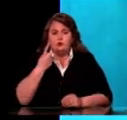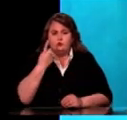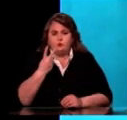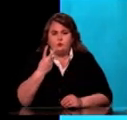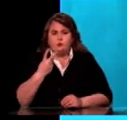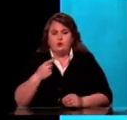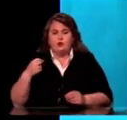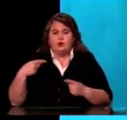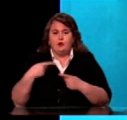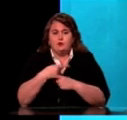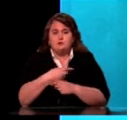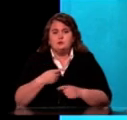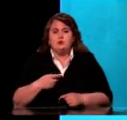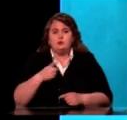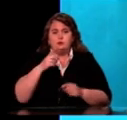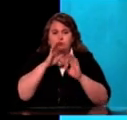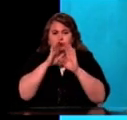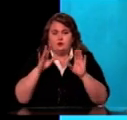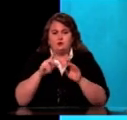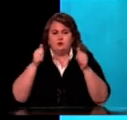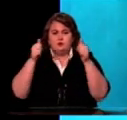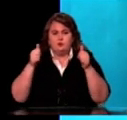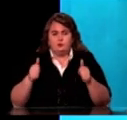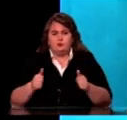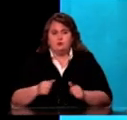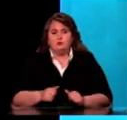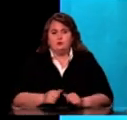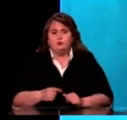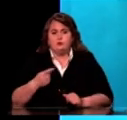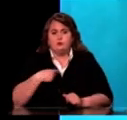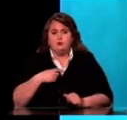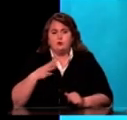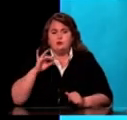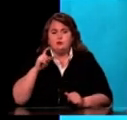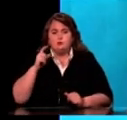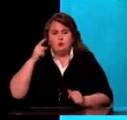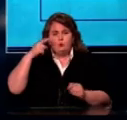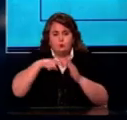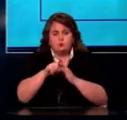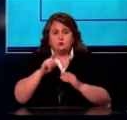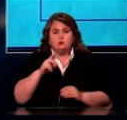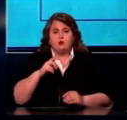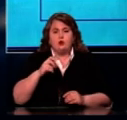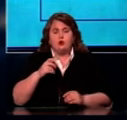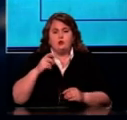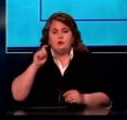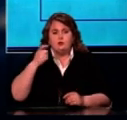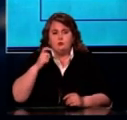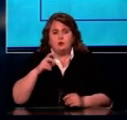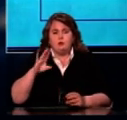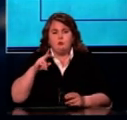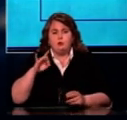реакциях, которые представлены вам на слайде. Мы из курса органической химии знаем, что при